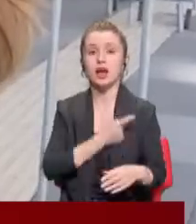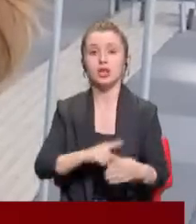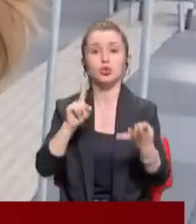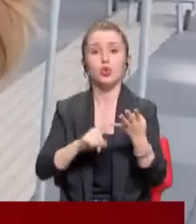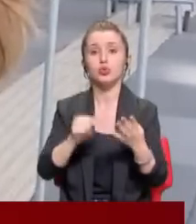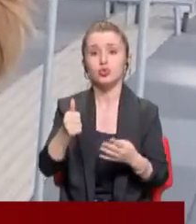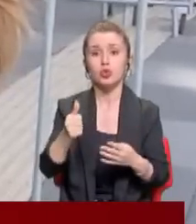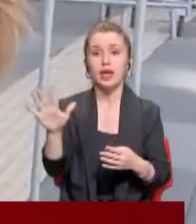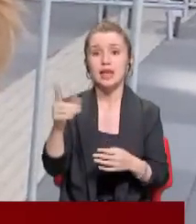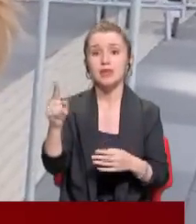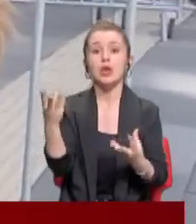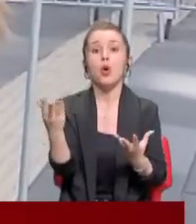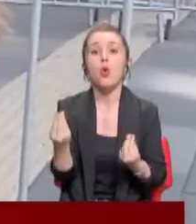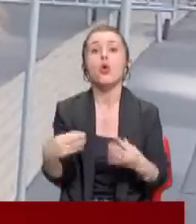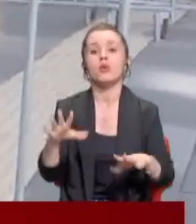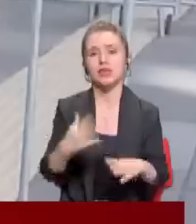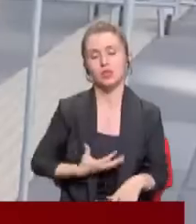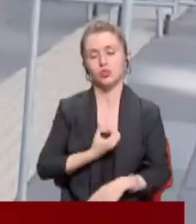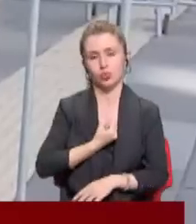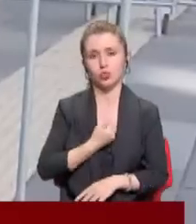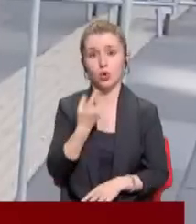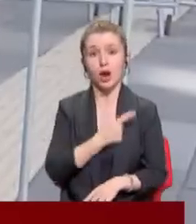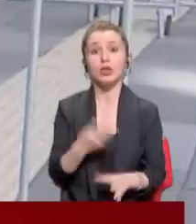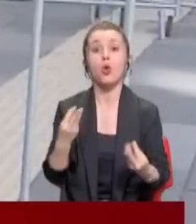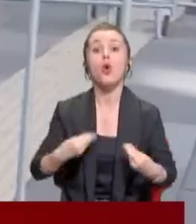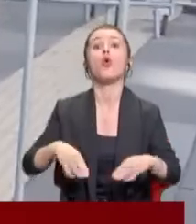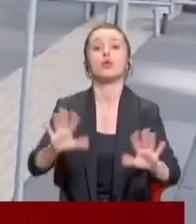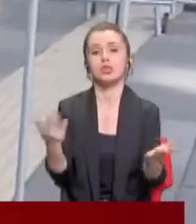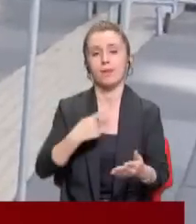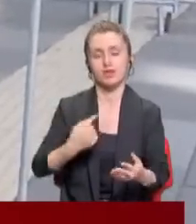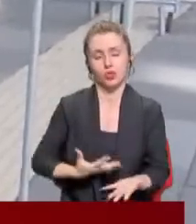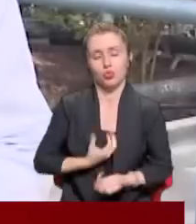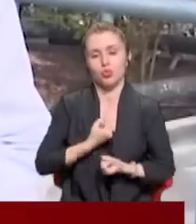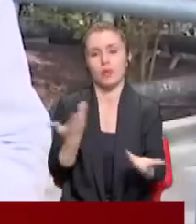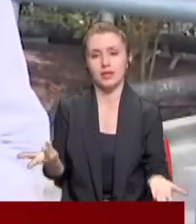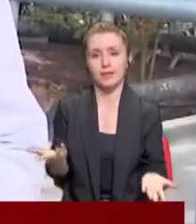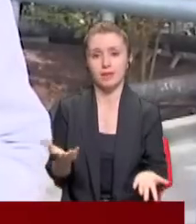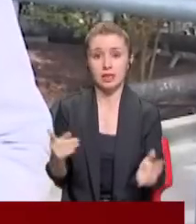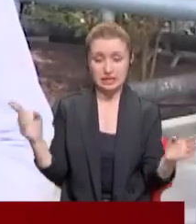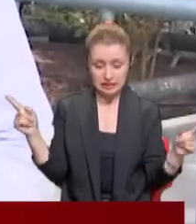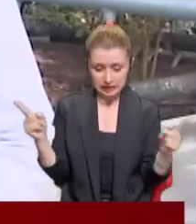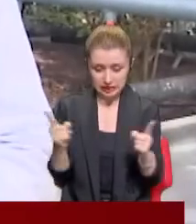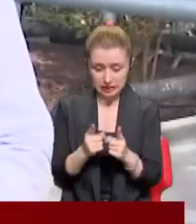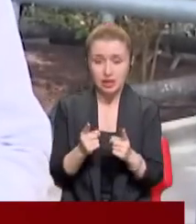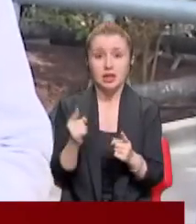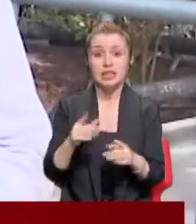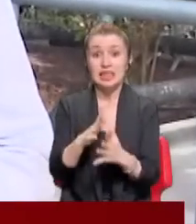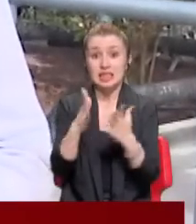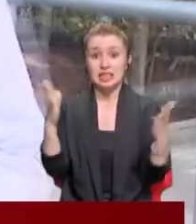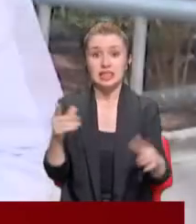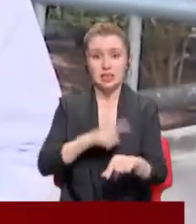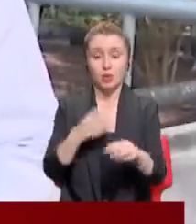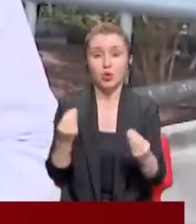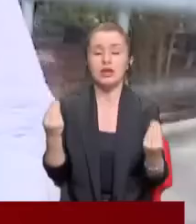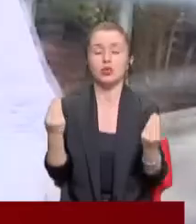gün 50 bine ulaşamamış olması bizi gerçekten üzdü. Aday bile olamayacak olması bizi üzüyor ne yazık ki. Zaman daralıyor. Biraz daha geniş zaman olsaydı daha iyi